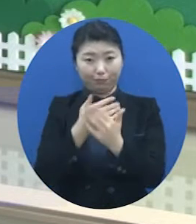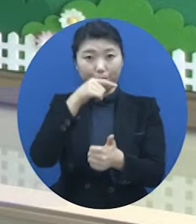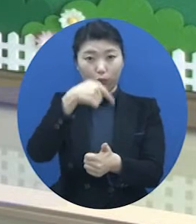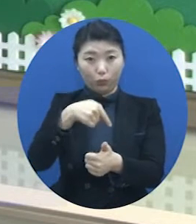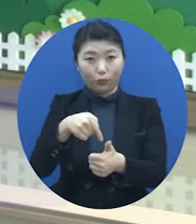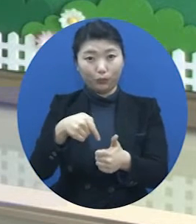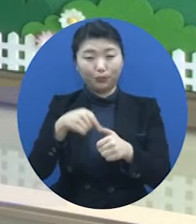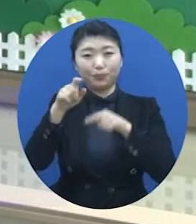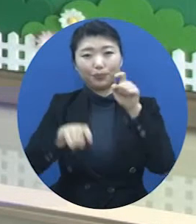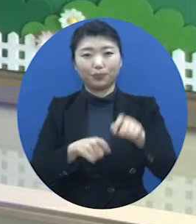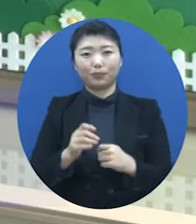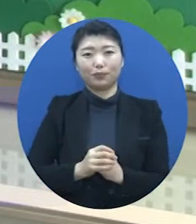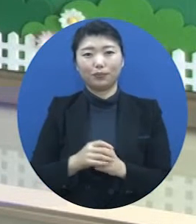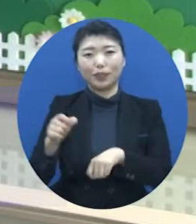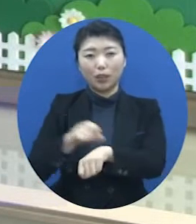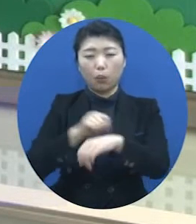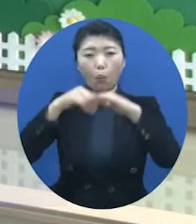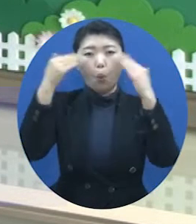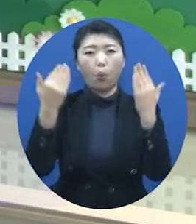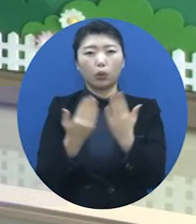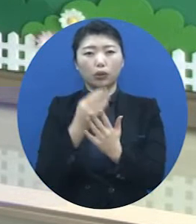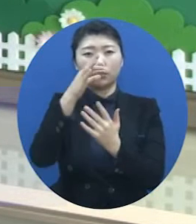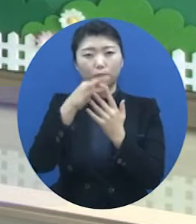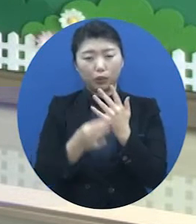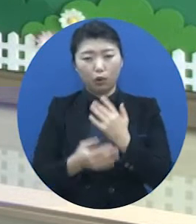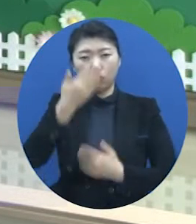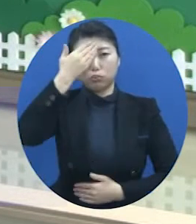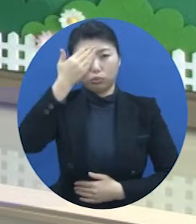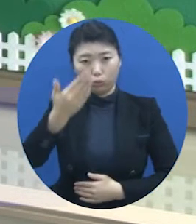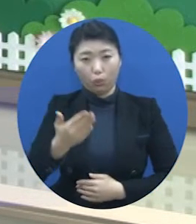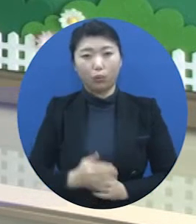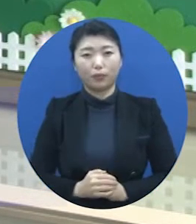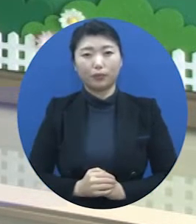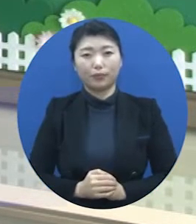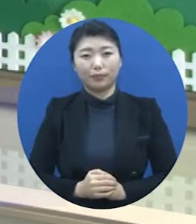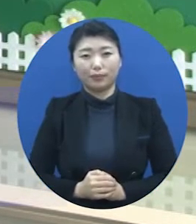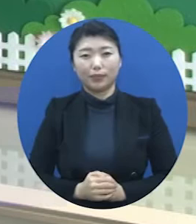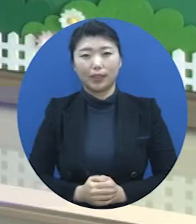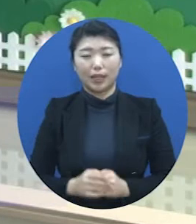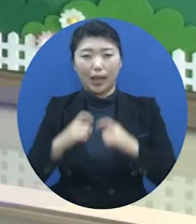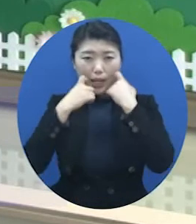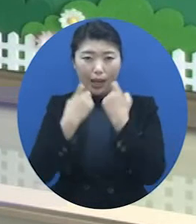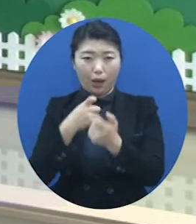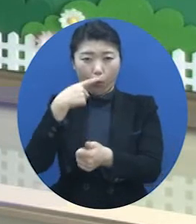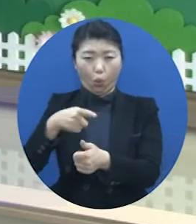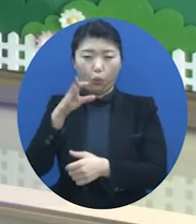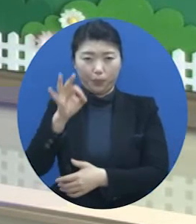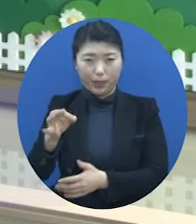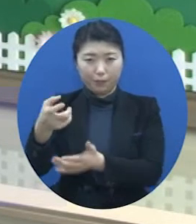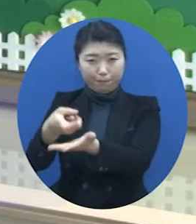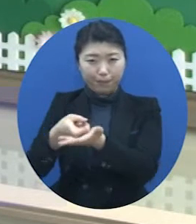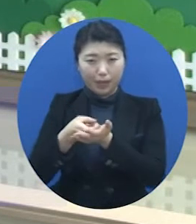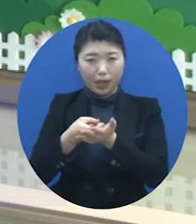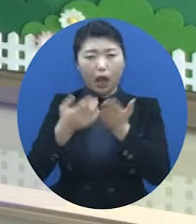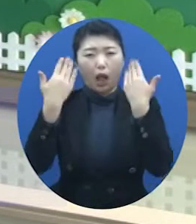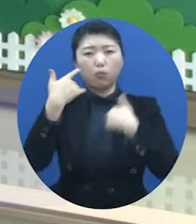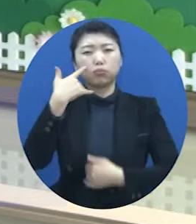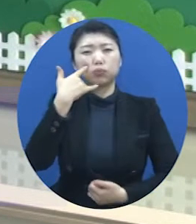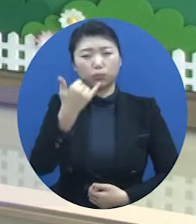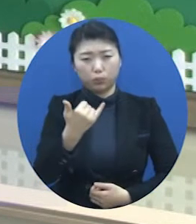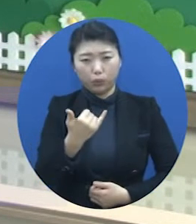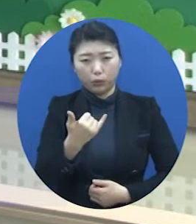있습니다. 특히 모든 프로그램을 무상으로 운영해 사교육비 경감 및 학부모의